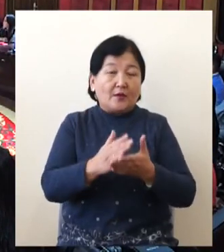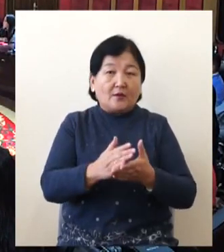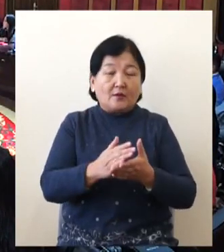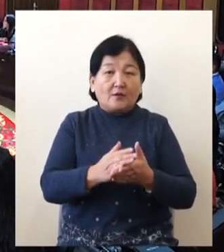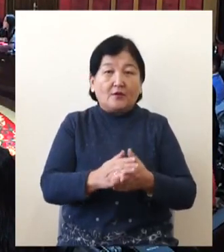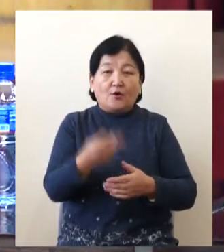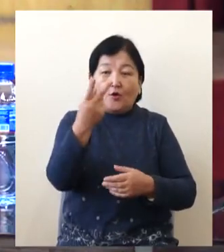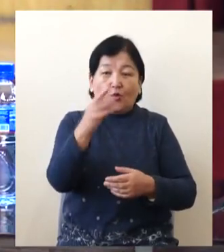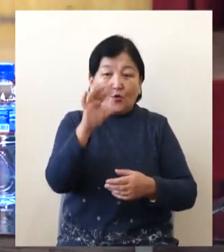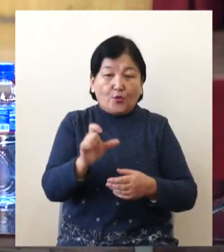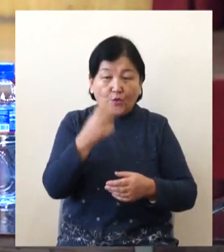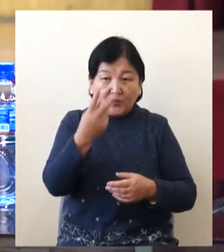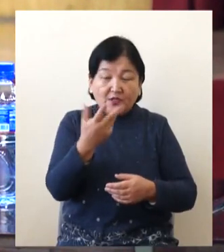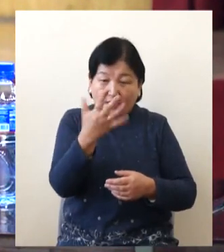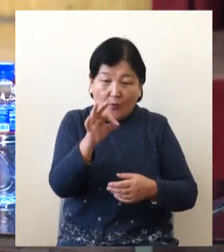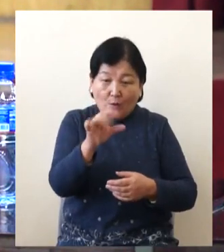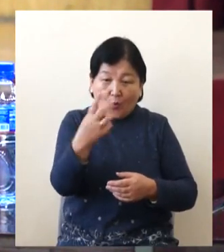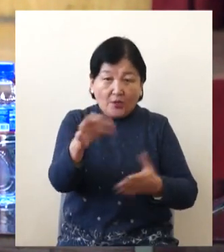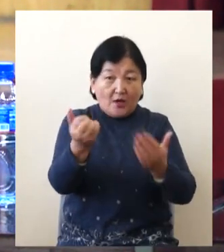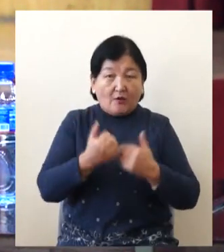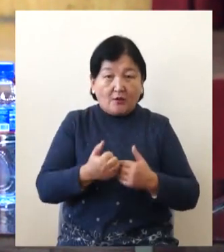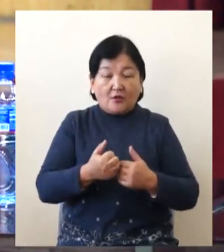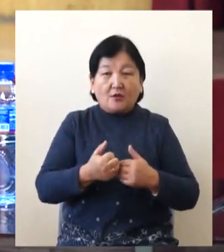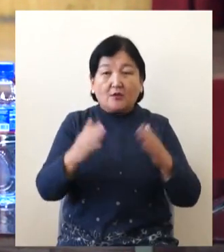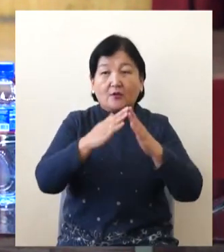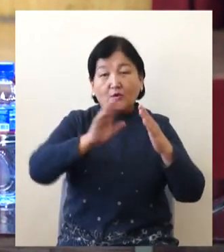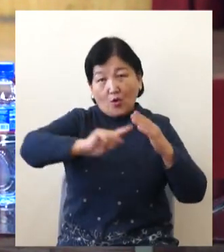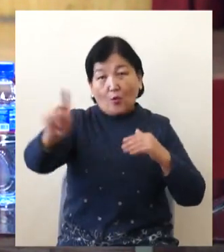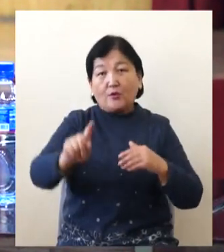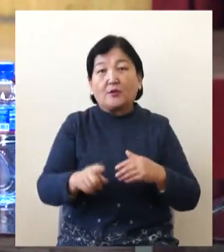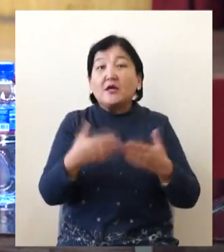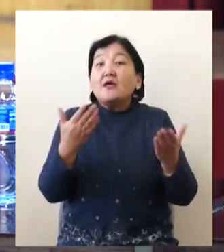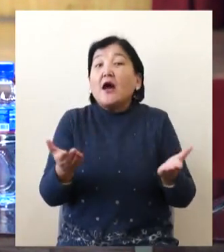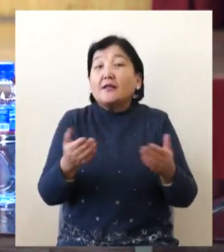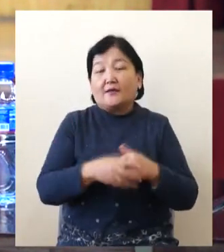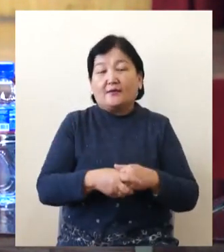бусдын буцаад юм аа. Яага буцаад ингэдэг буцаа гэртээ очиод өгөх юм аа гэж тээр имч нь хэлж байгаа.